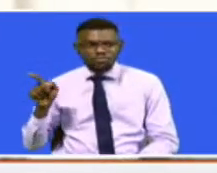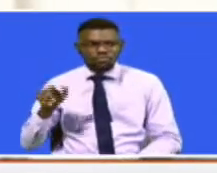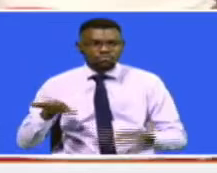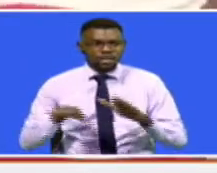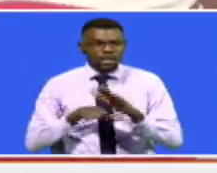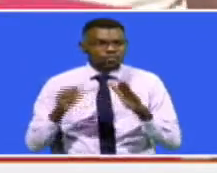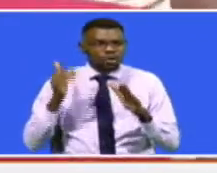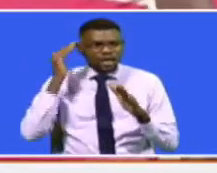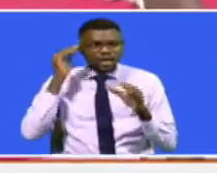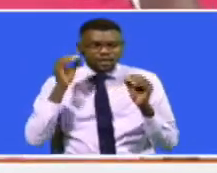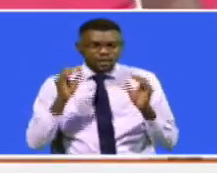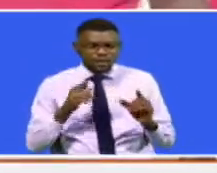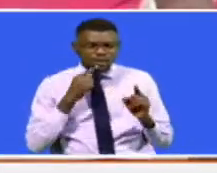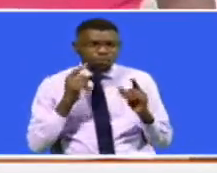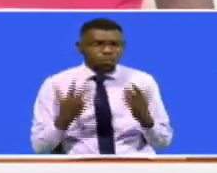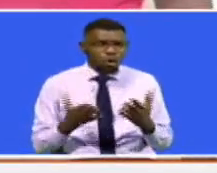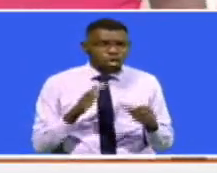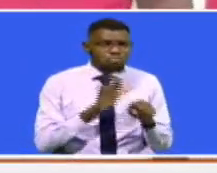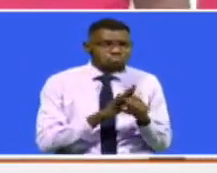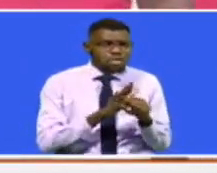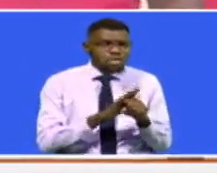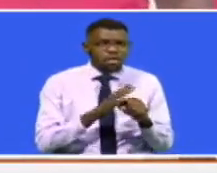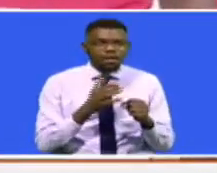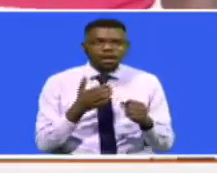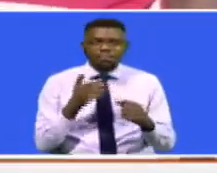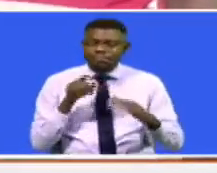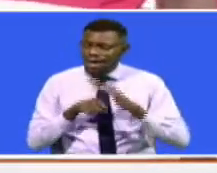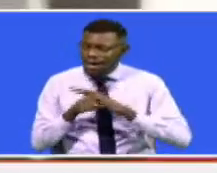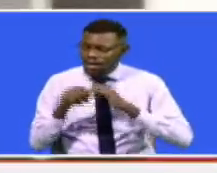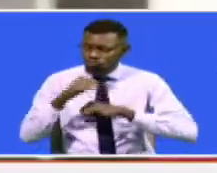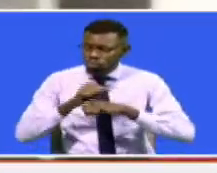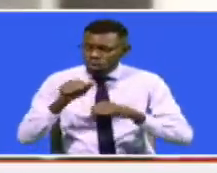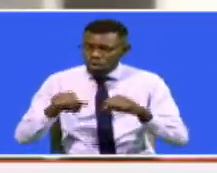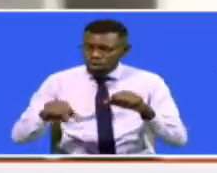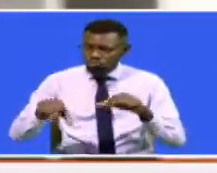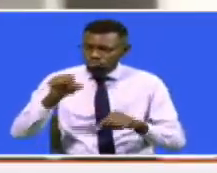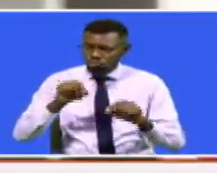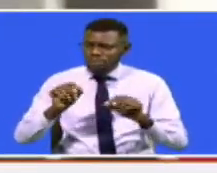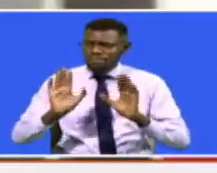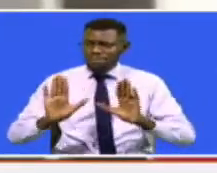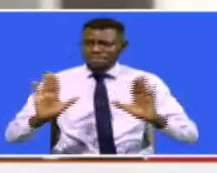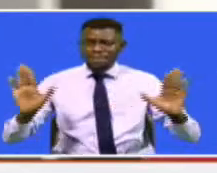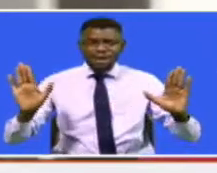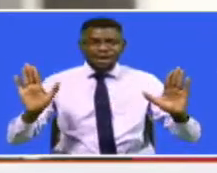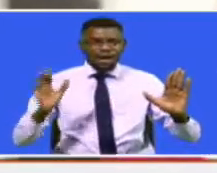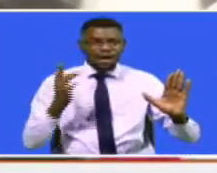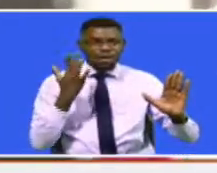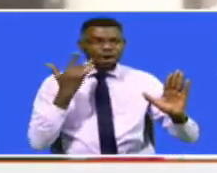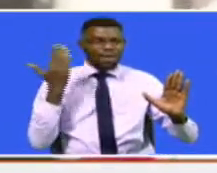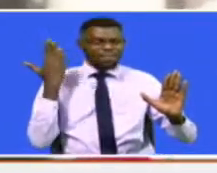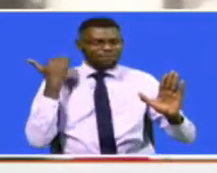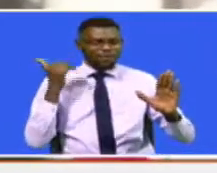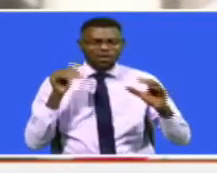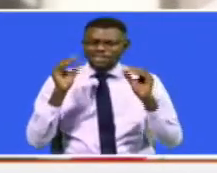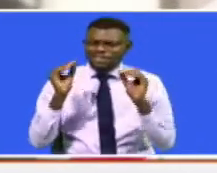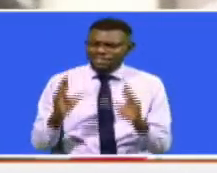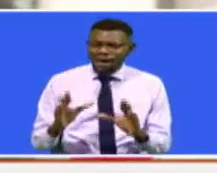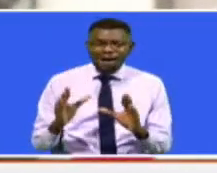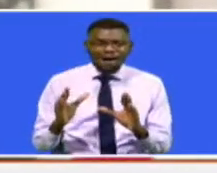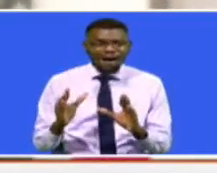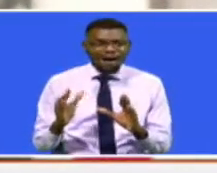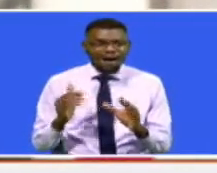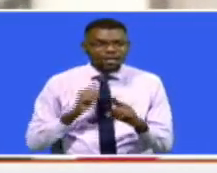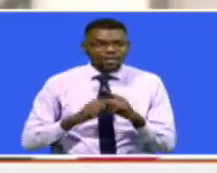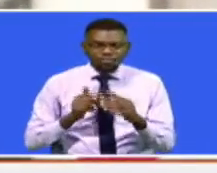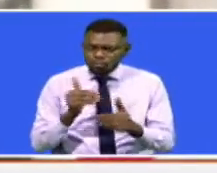anasema wengi wa wanafunzi wamepewa fursa ya kujiunga na shule chaguo lao kutokana na mwelekeo uliotolewa na walimu wakati wa mchakato